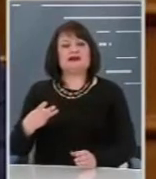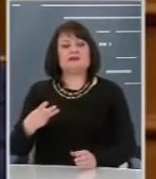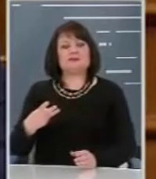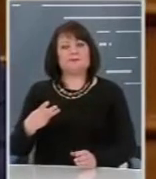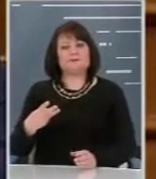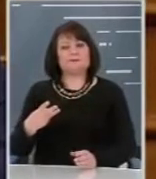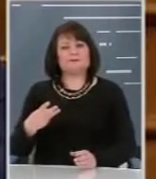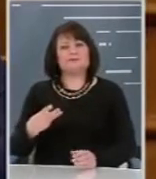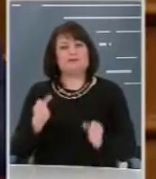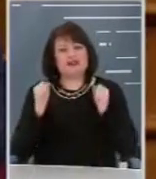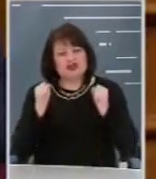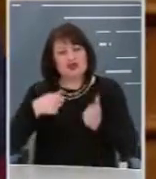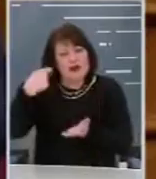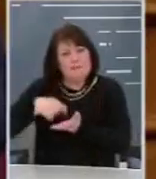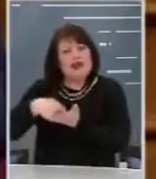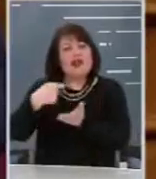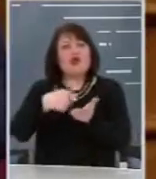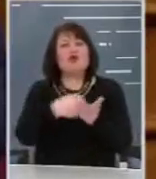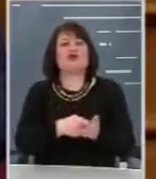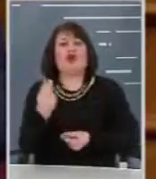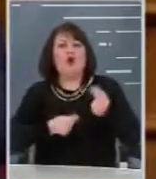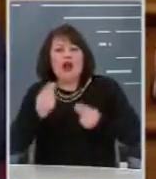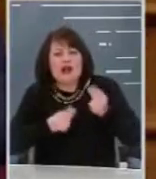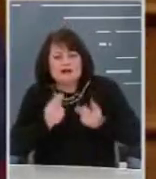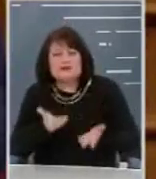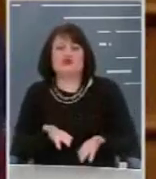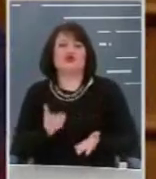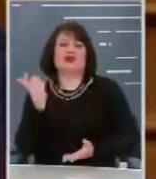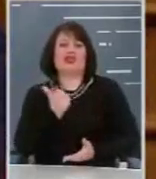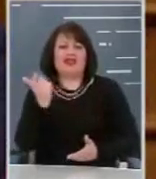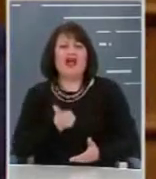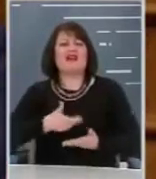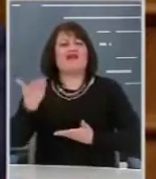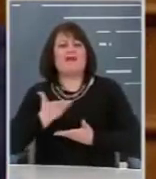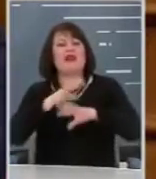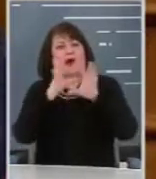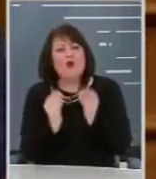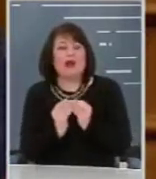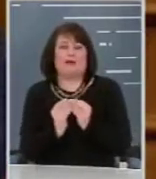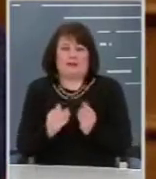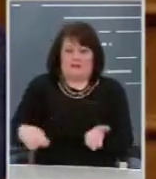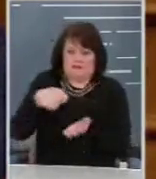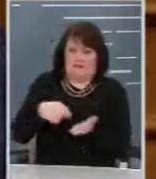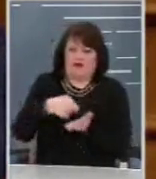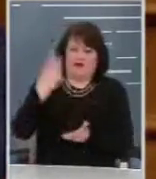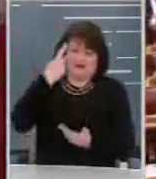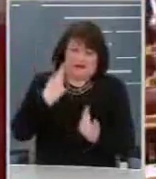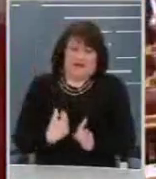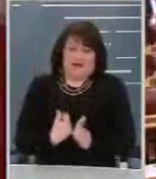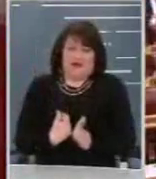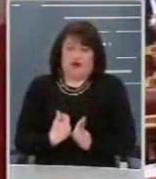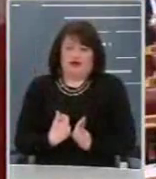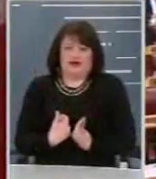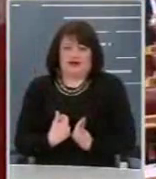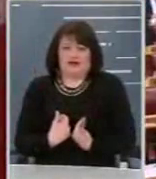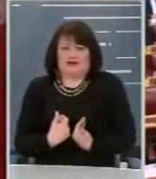να μπορεί να επιβιώνει, να πληρώνει τους λογαριασμούς του, να πληρώνει τα δάνεια της εφημερίδας του. Και εσείς μας κατηγορήσατε κιόλας ότι